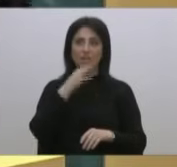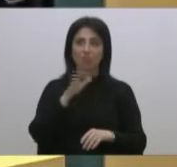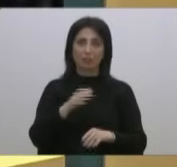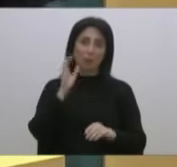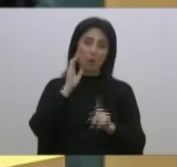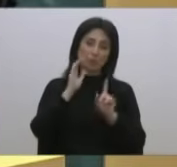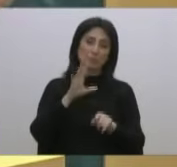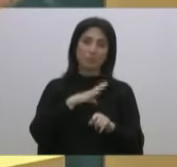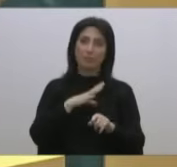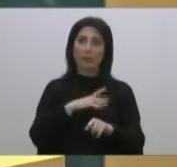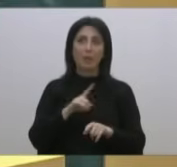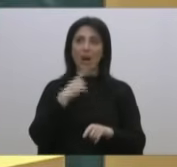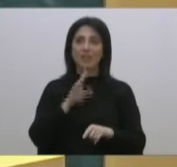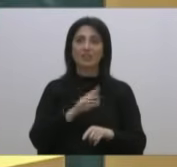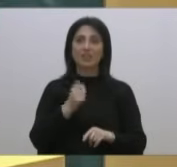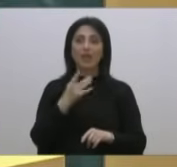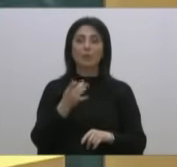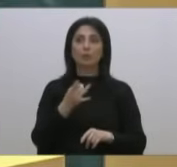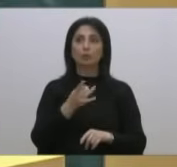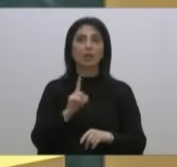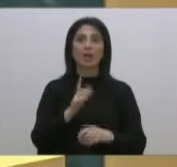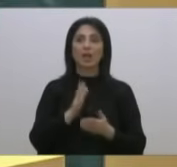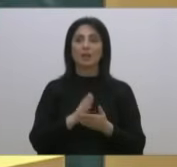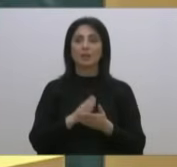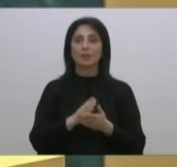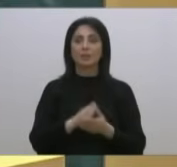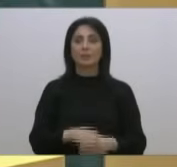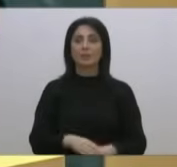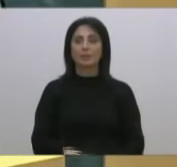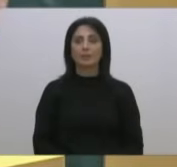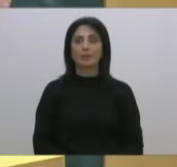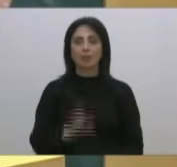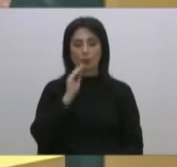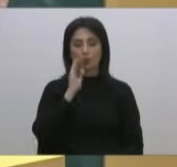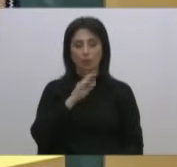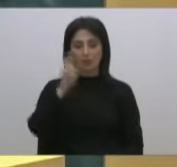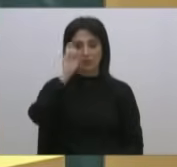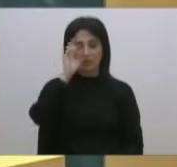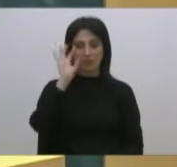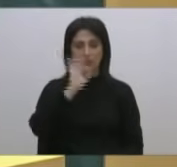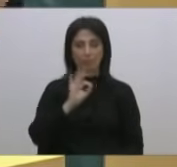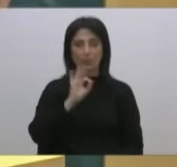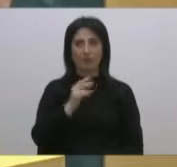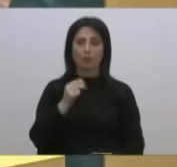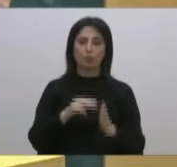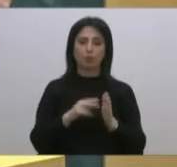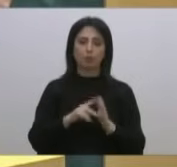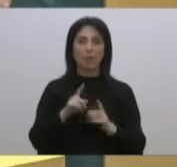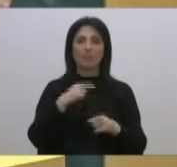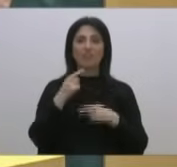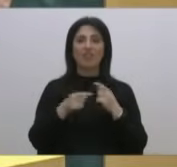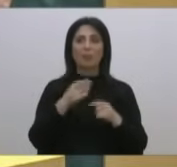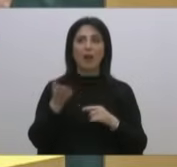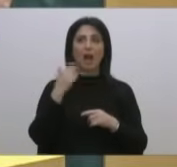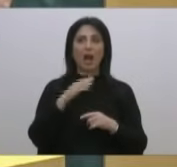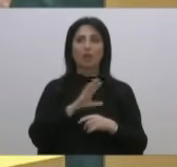ghidvați mă uismine, smagram, art cu este, ram de geruna uistan, rar, si țin. Ai, rodesat, taurobaze, biugete, ramezul, la paracop,